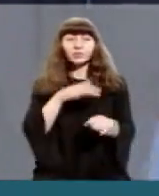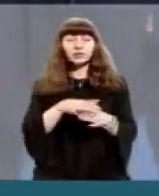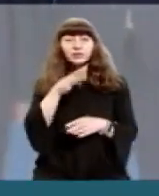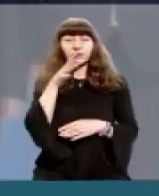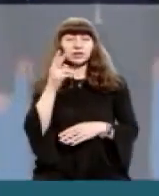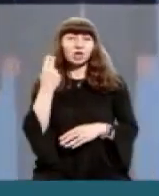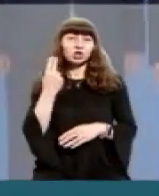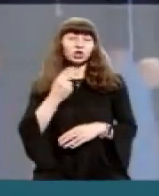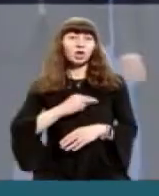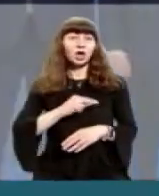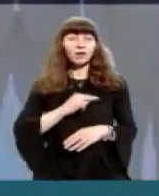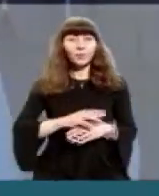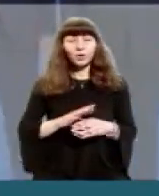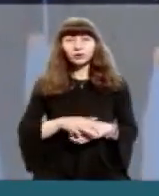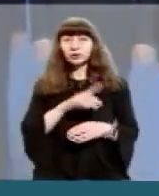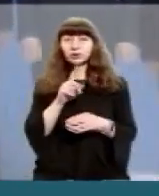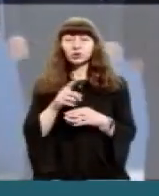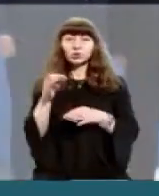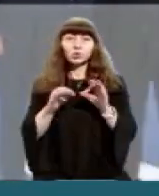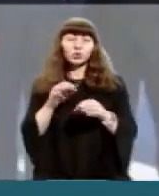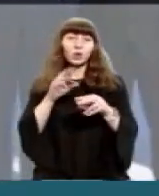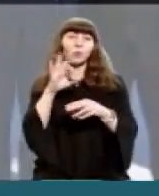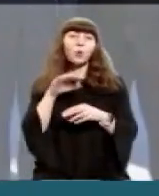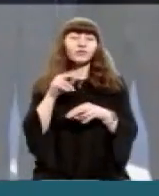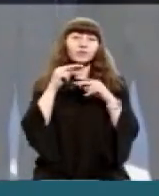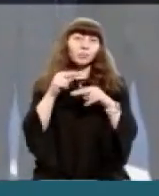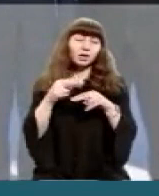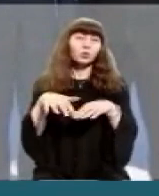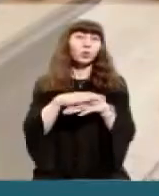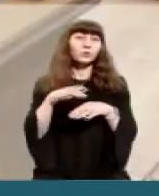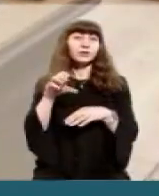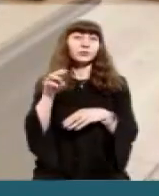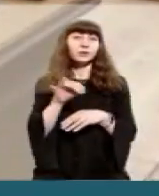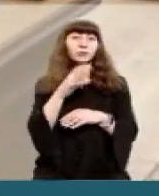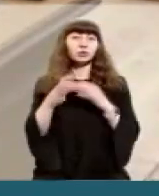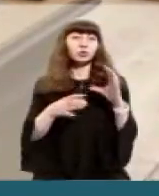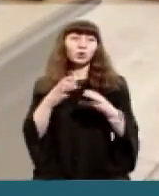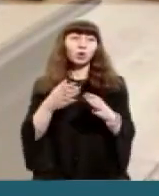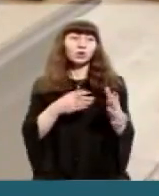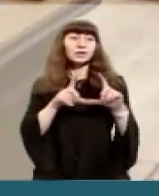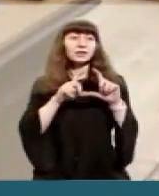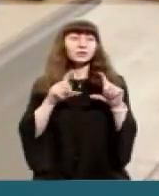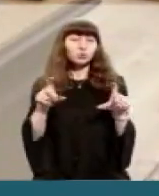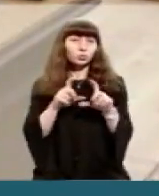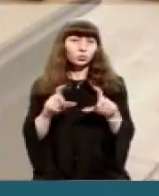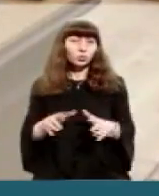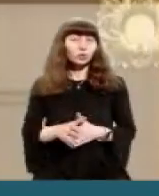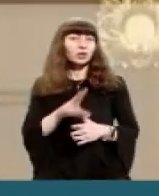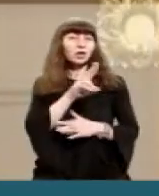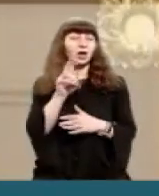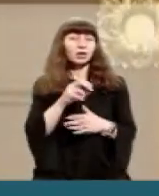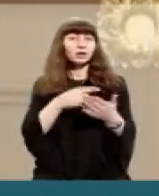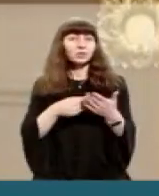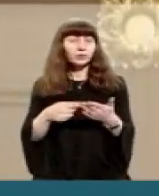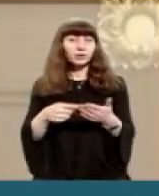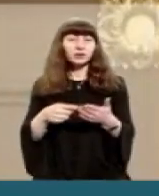своих обязанностей судьи будут находиться под пристальным вниманием общества, СМИ и международных структур. Как отметил глава государства,